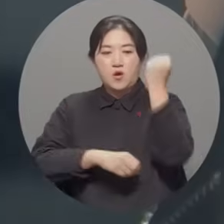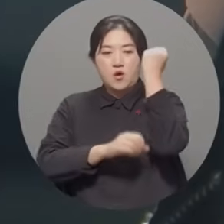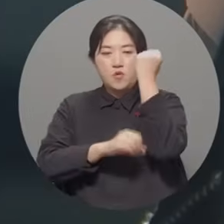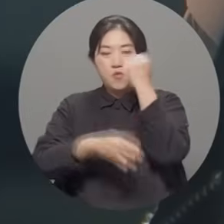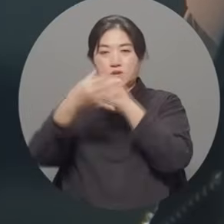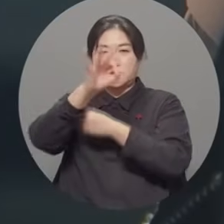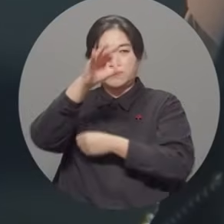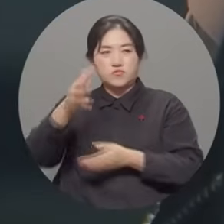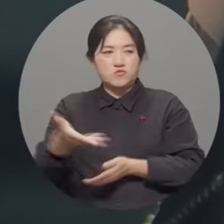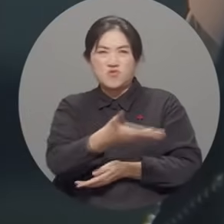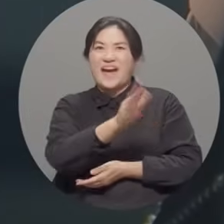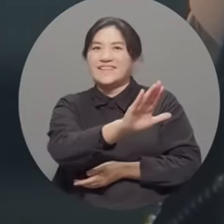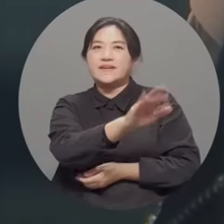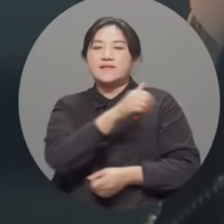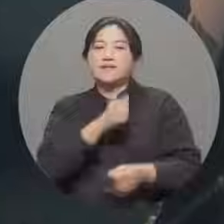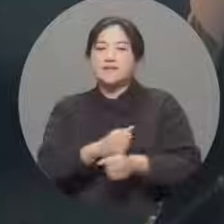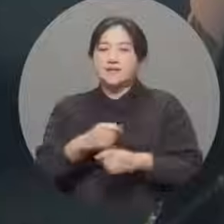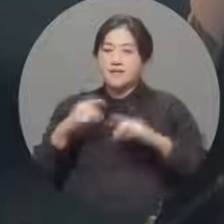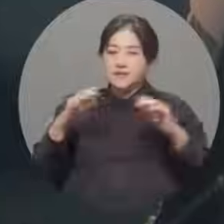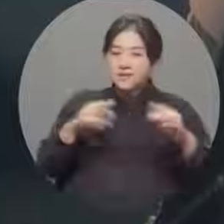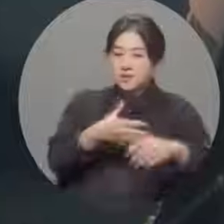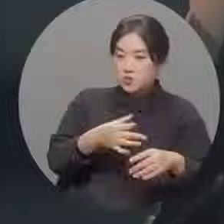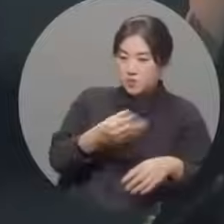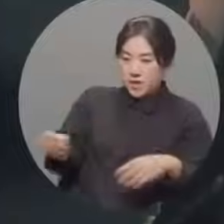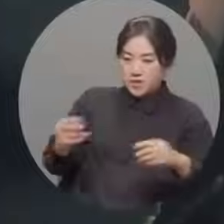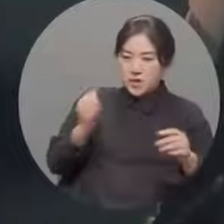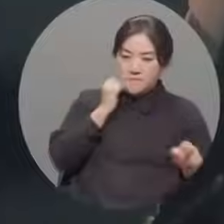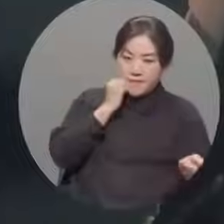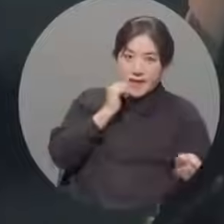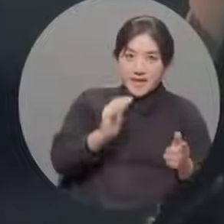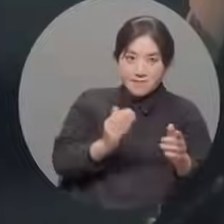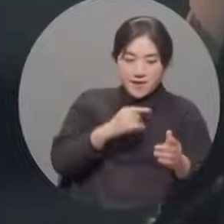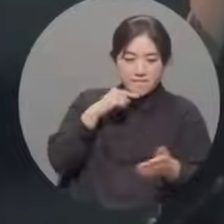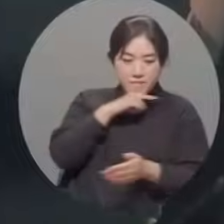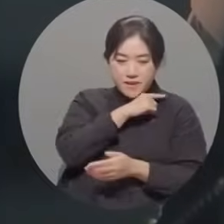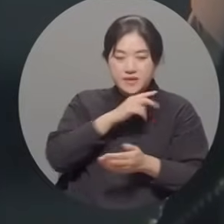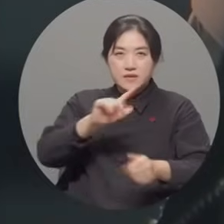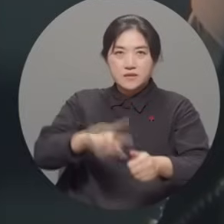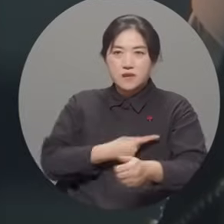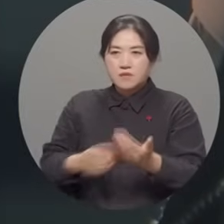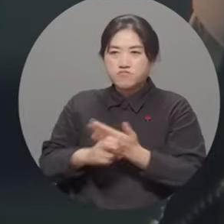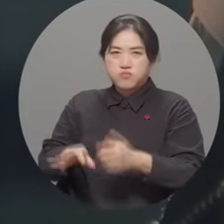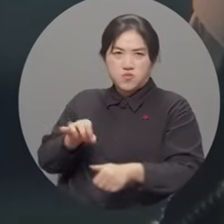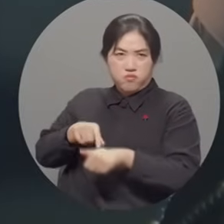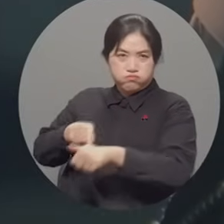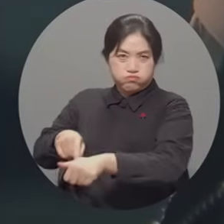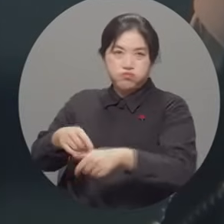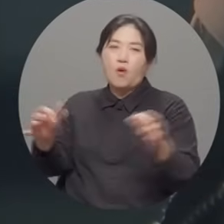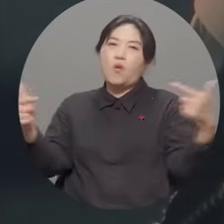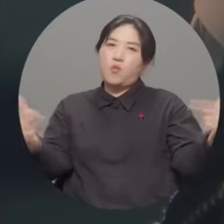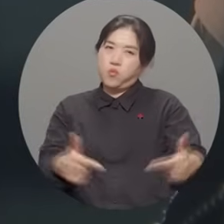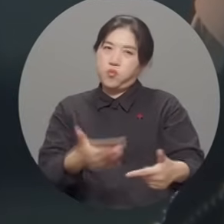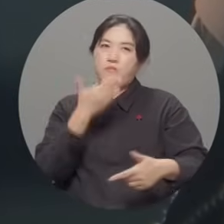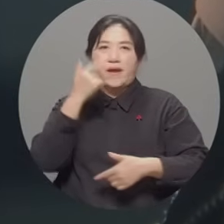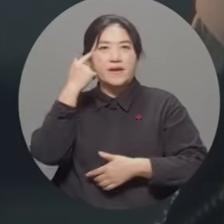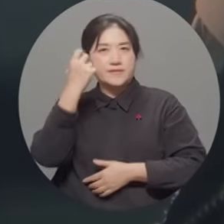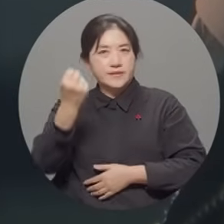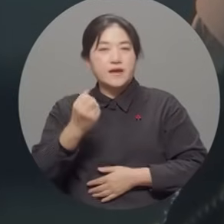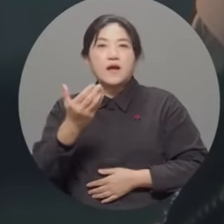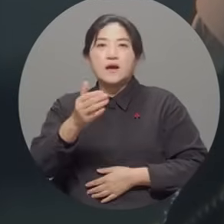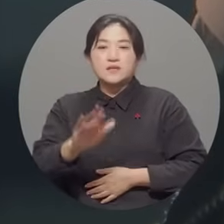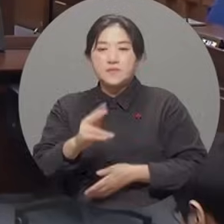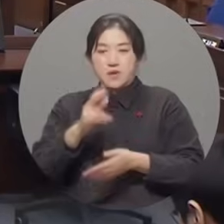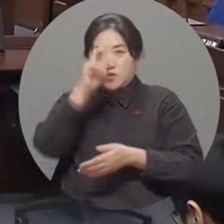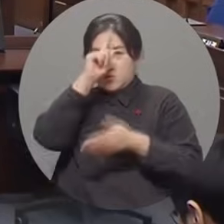해서 사금융 업체가 손해를 보게 만들면 불법 채권 추심도 크게 줄어들 거란 계산입니다. 다만